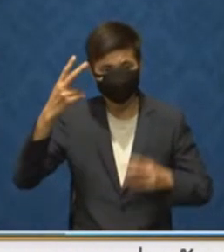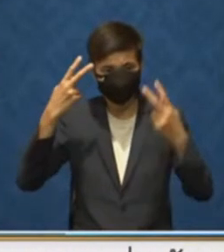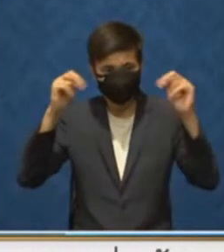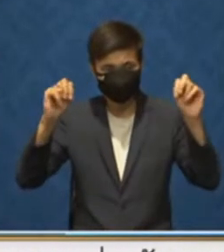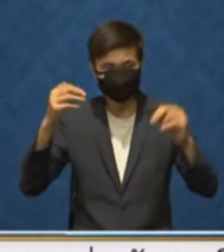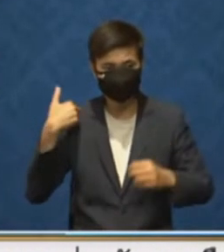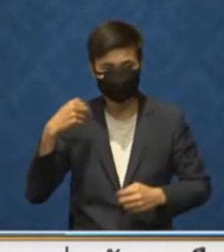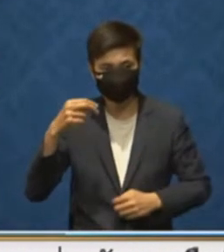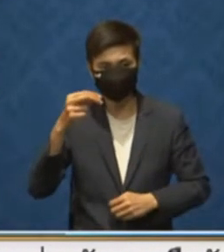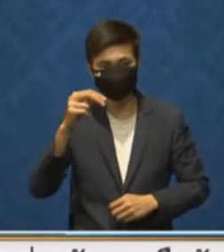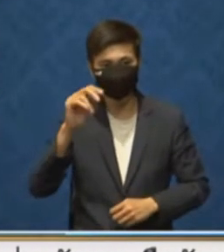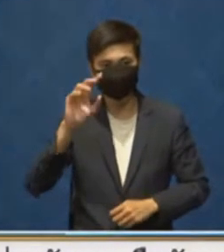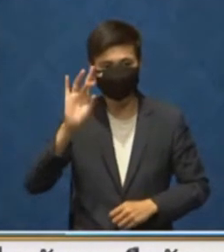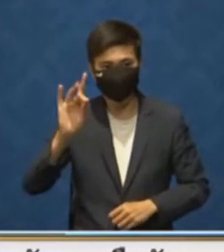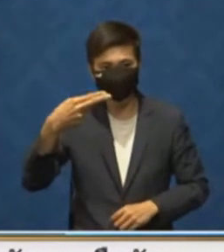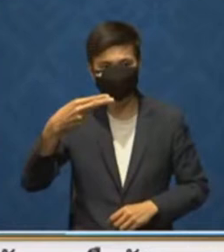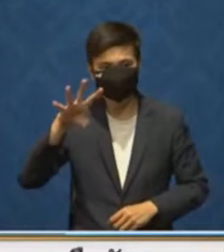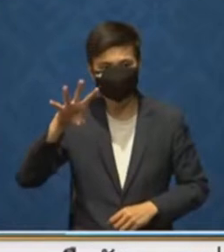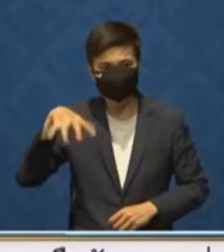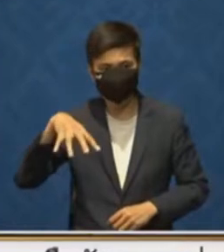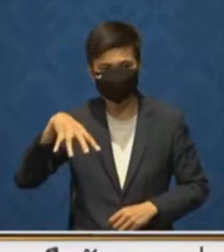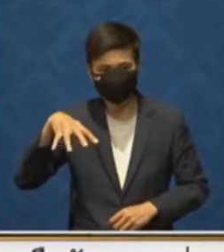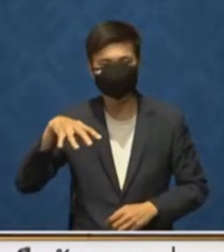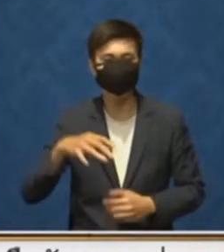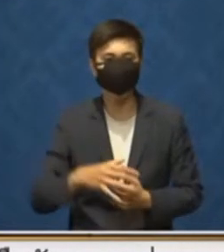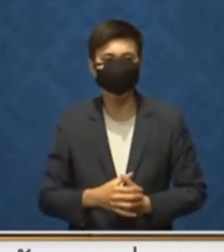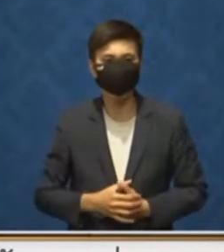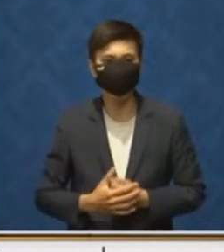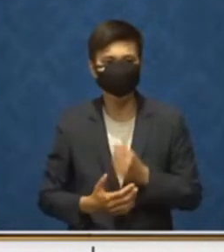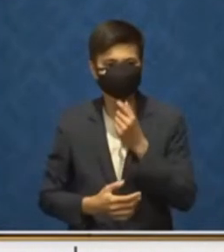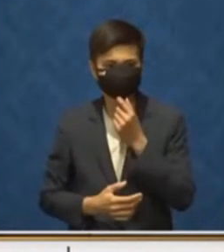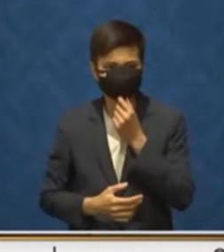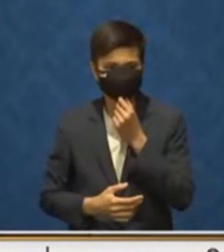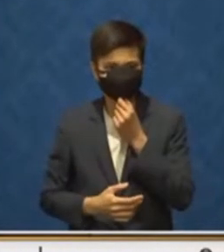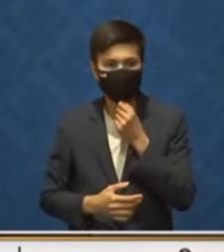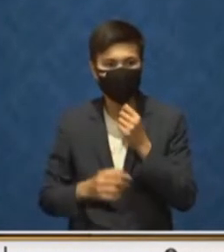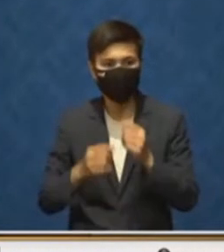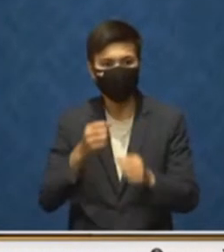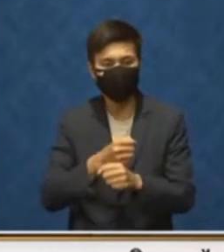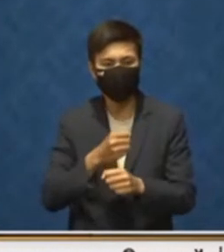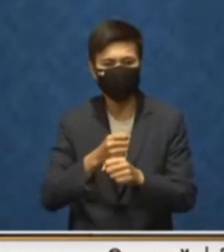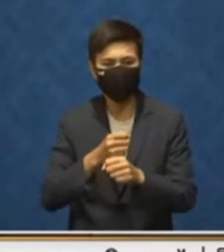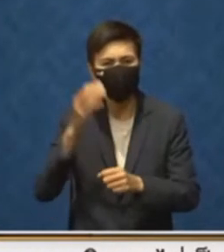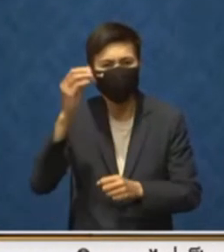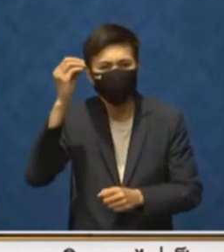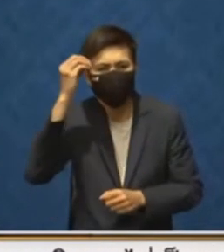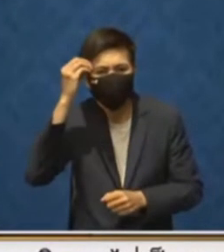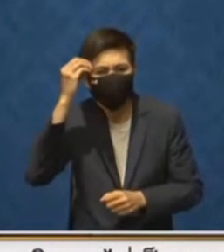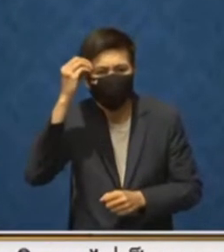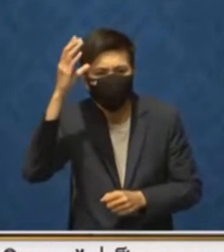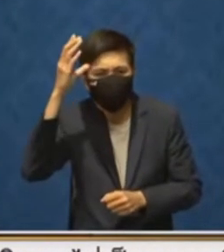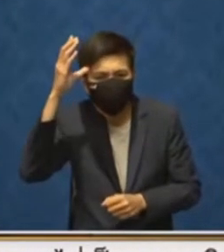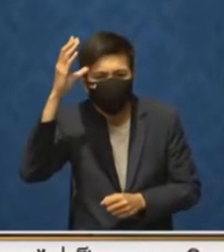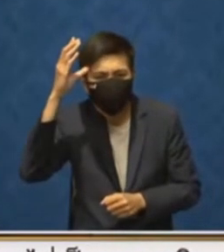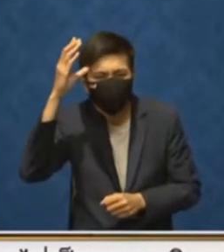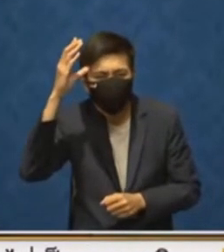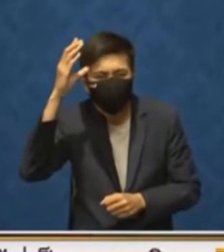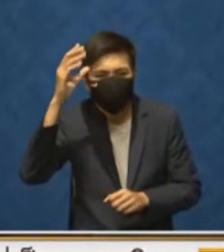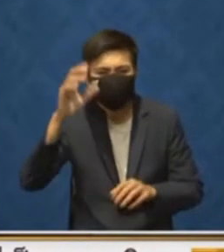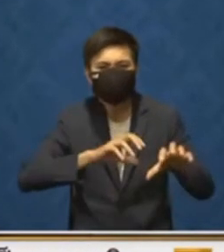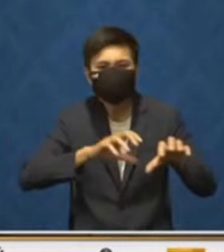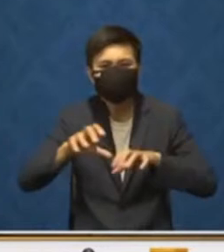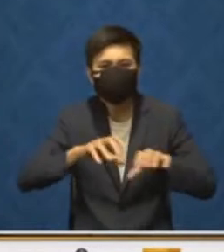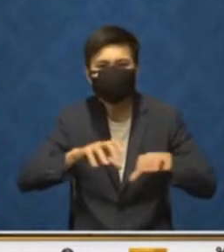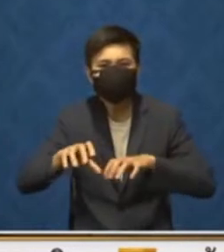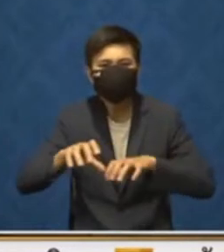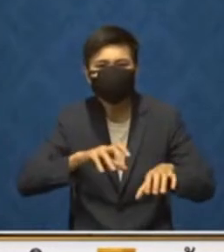สมองแค่ 84000 000บาทจึงทำให้ให้ข้าสือที่เป็นยานะครับและบริหารประเทศชาติ